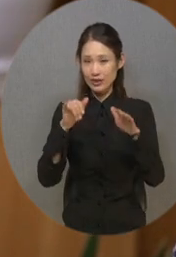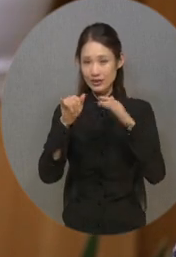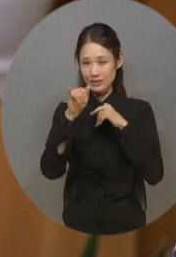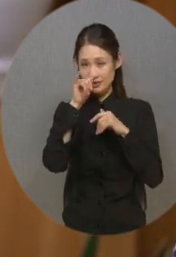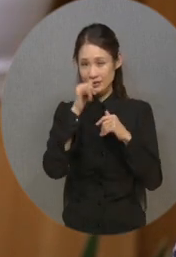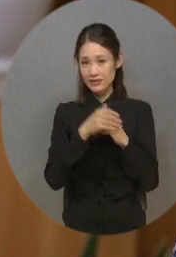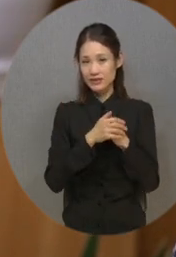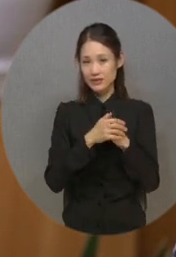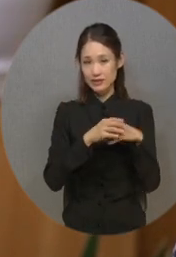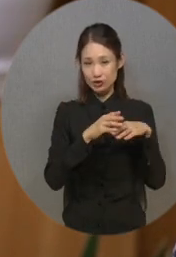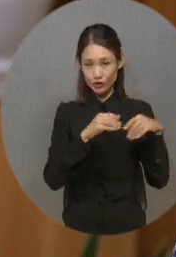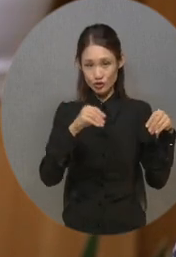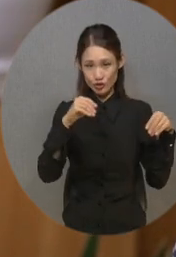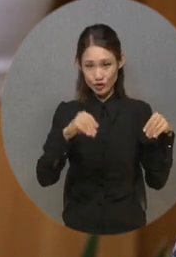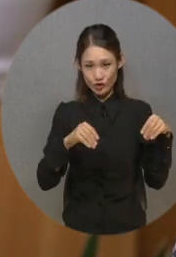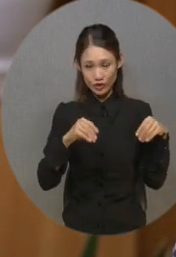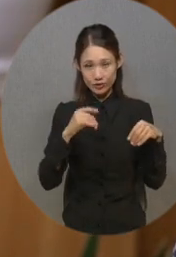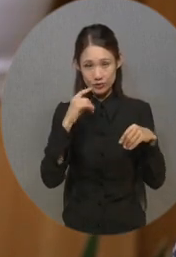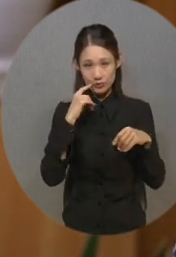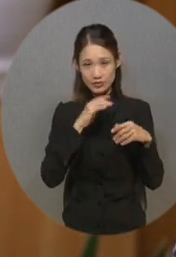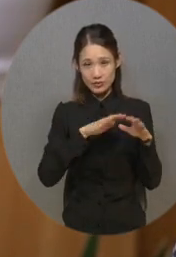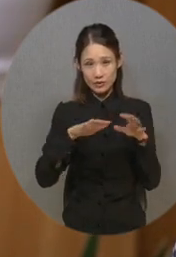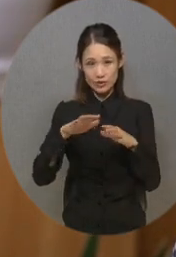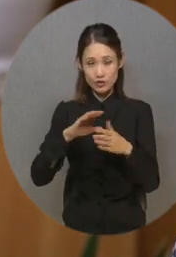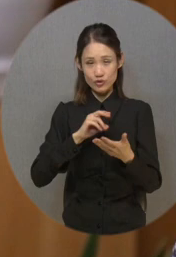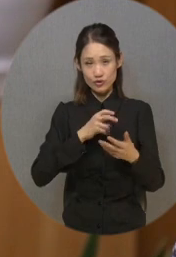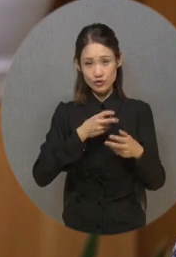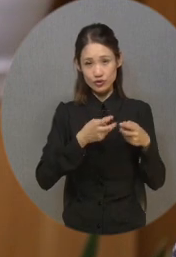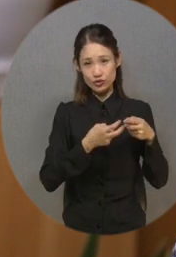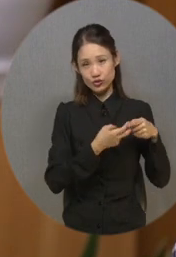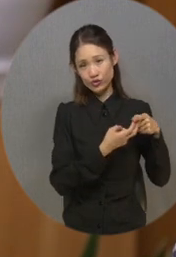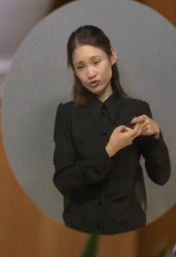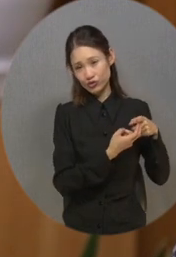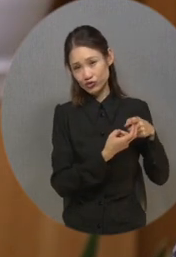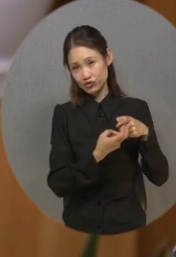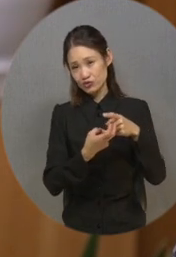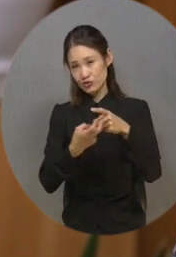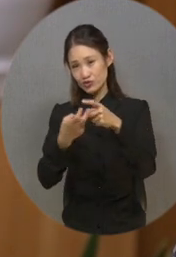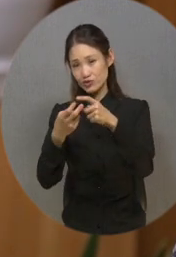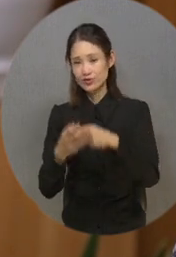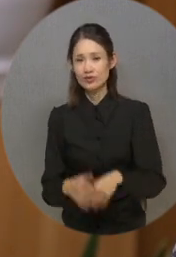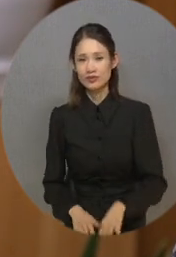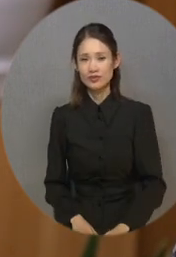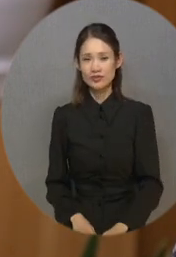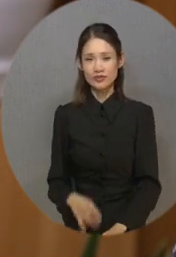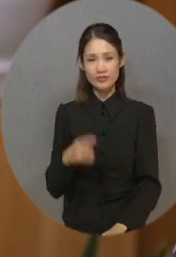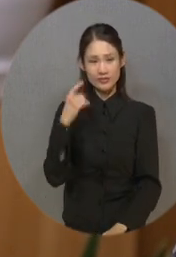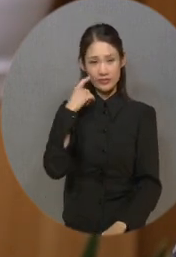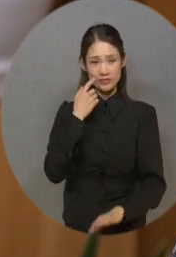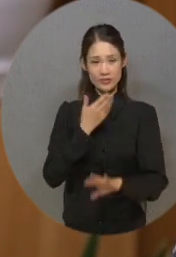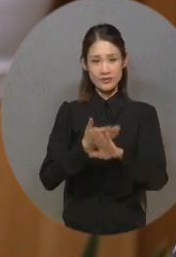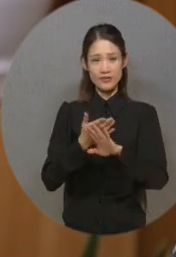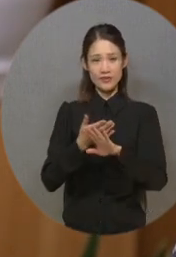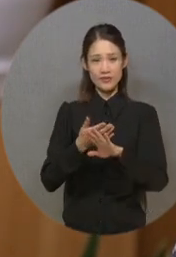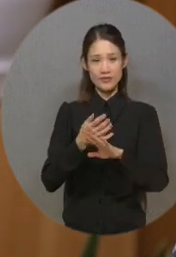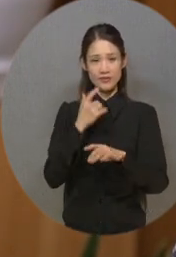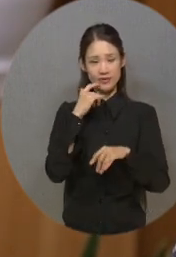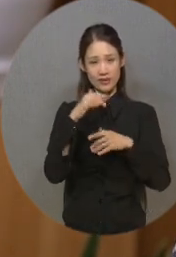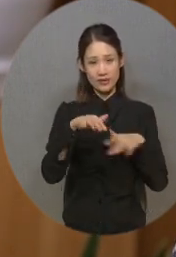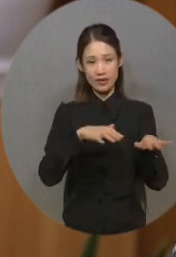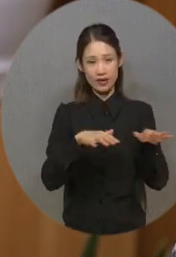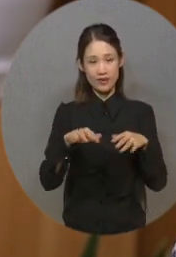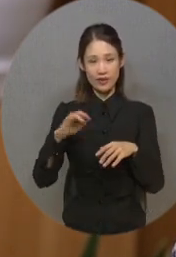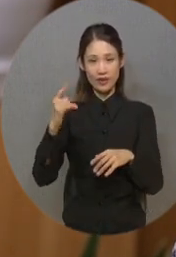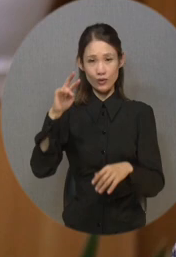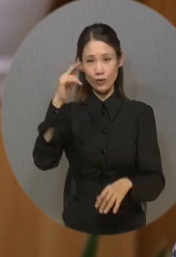육지에 이렇게 바다 해변가에서 출발해서 바다 위를 쫙 거쳐서 그다음에 반대편 바다 해안가로 네네네